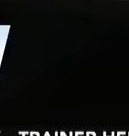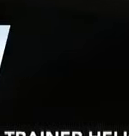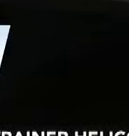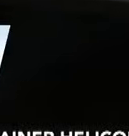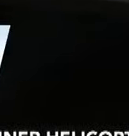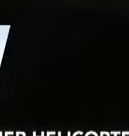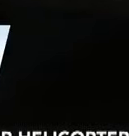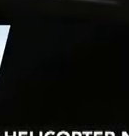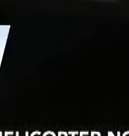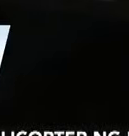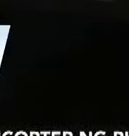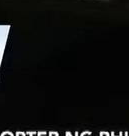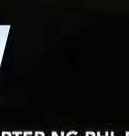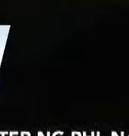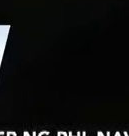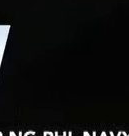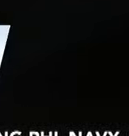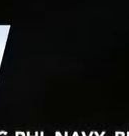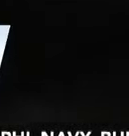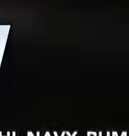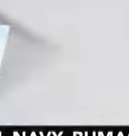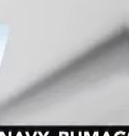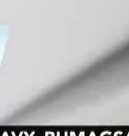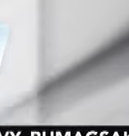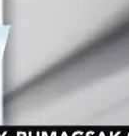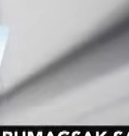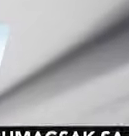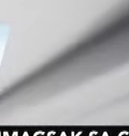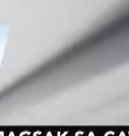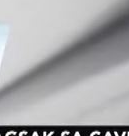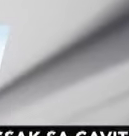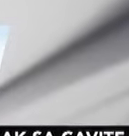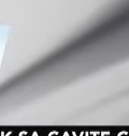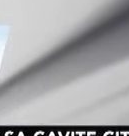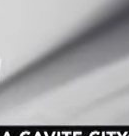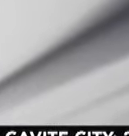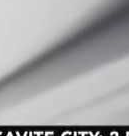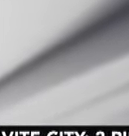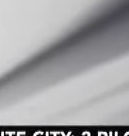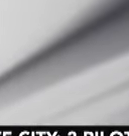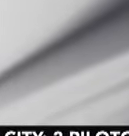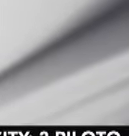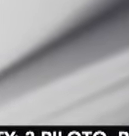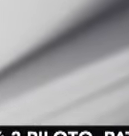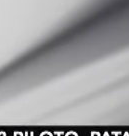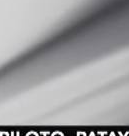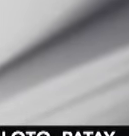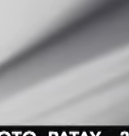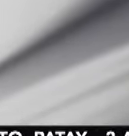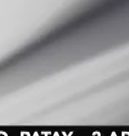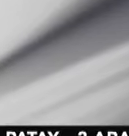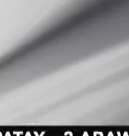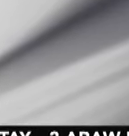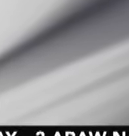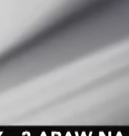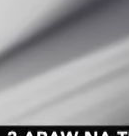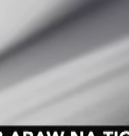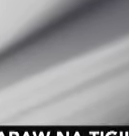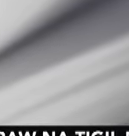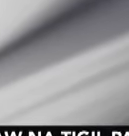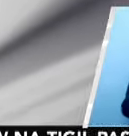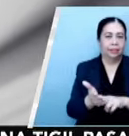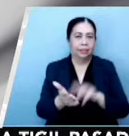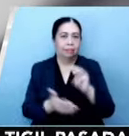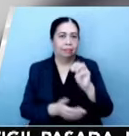ng mga protocol license plate sa mga opisyal ng gobyerno. Sa ilalim ng Executive Order No. 56 na pinirmahan itong March